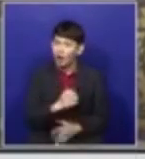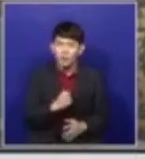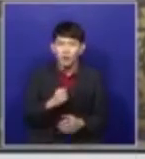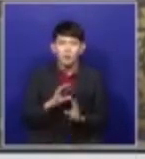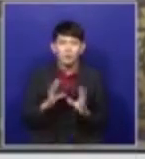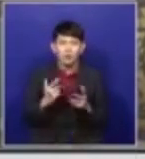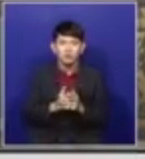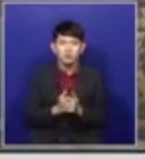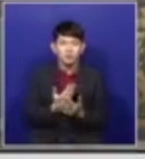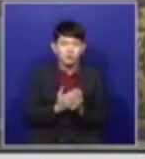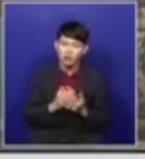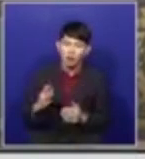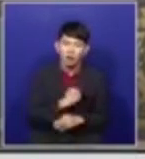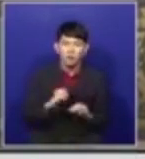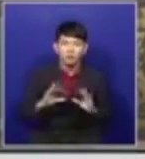ผู้จัดการมาเรียบแล้วล่าสุดผมอยากถามต่อหน้าจัง